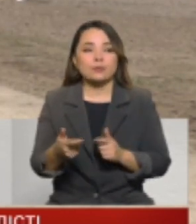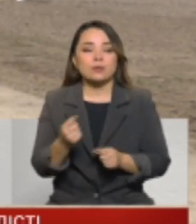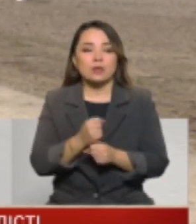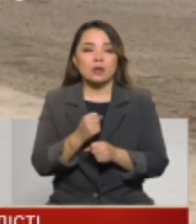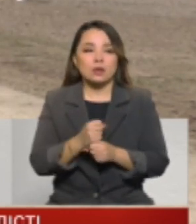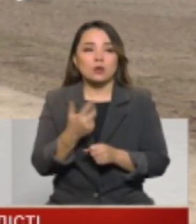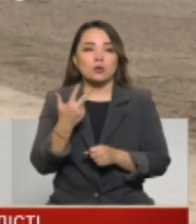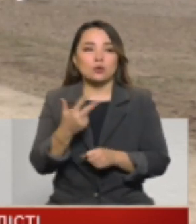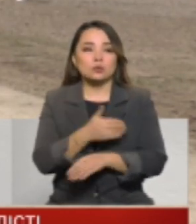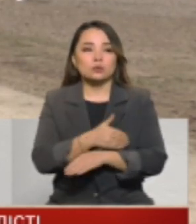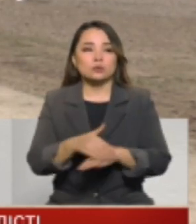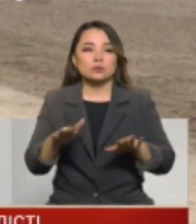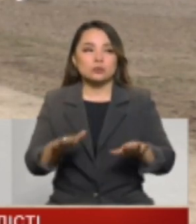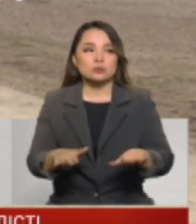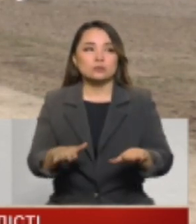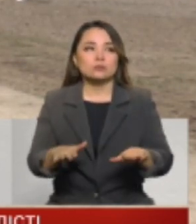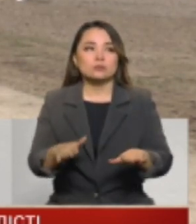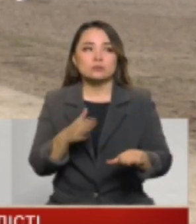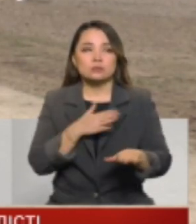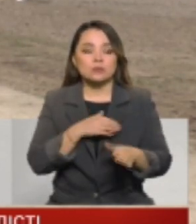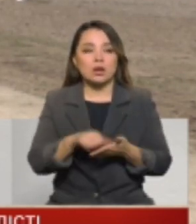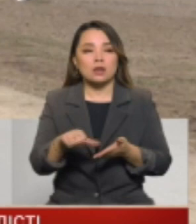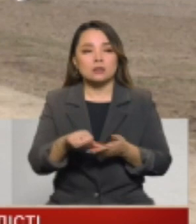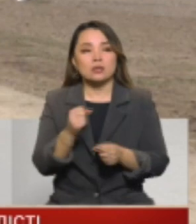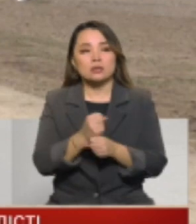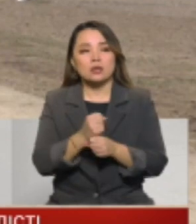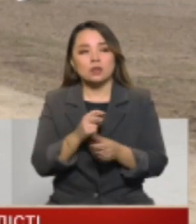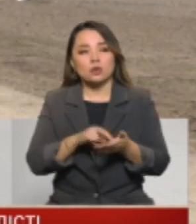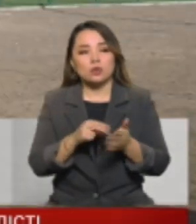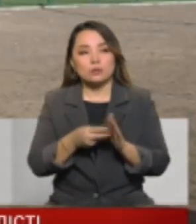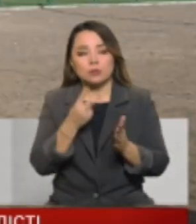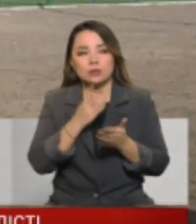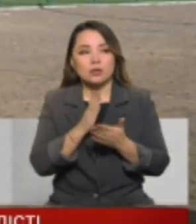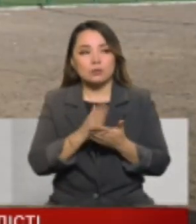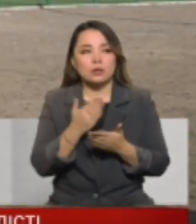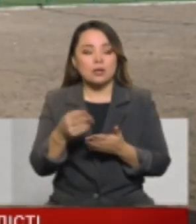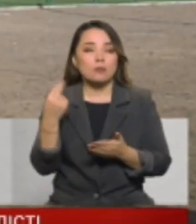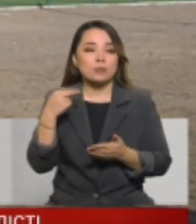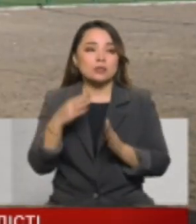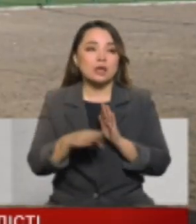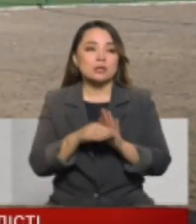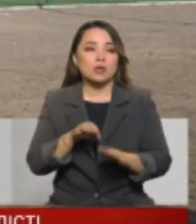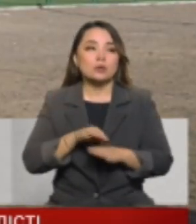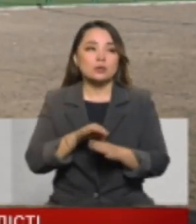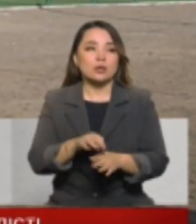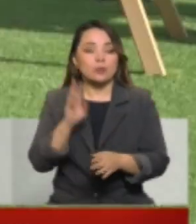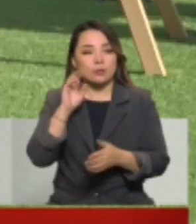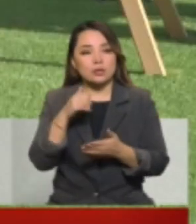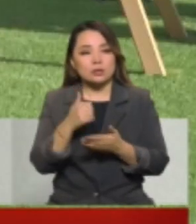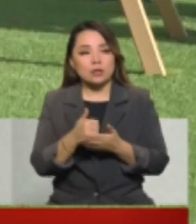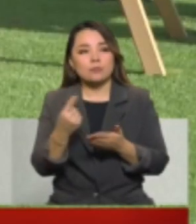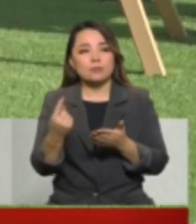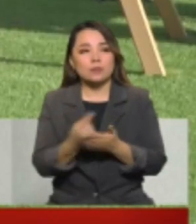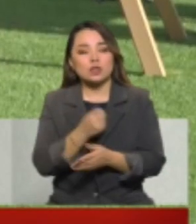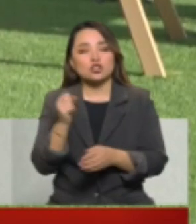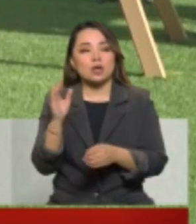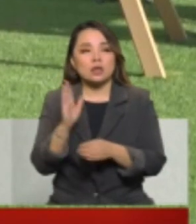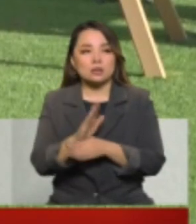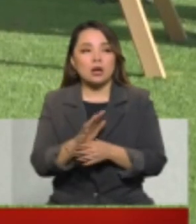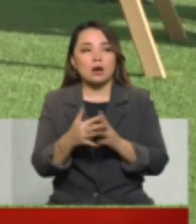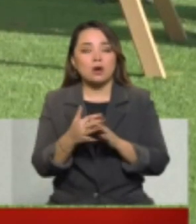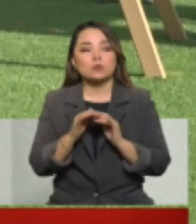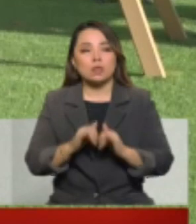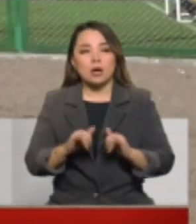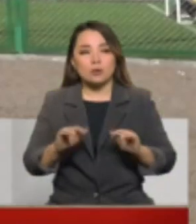жаңа 3 көшемізге асфальт төсейміз деп жоспарлап отырмыз. Президент сайлауынан кейін мемлекет басшысының ең алғашқы жарлығы ауылды